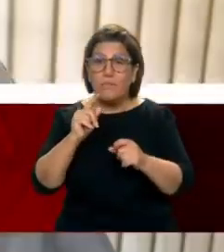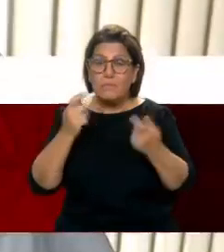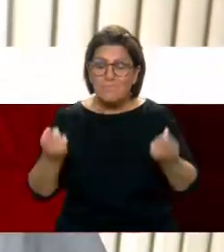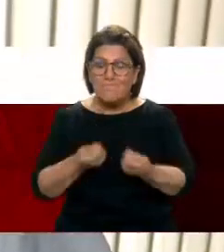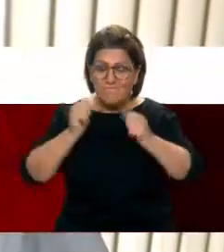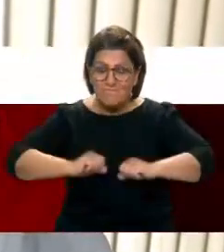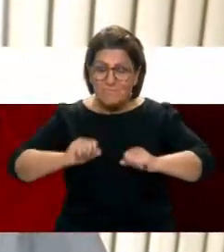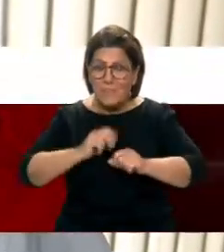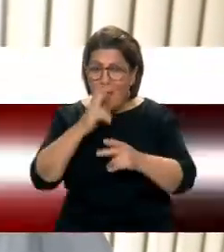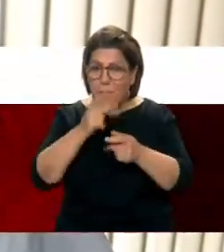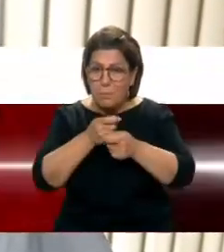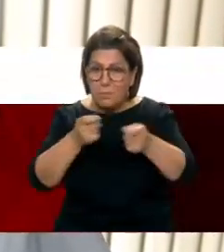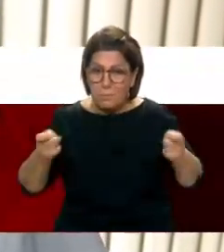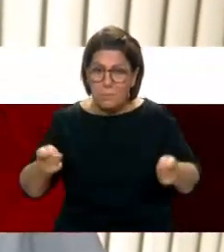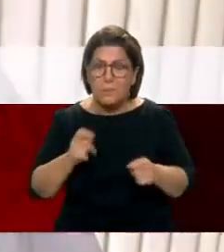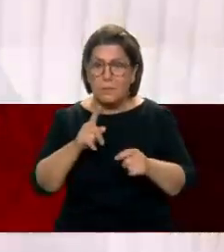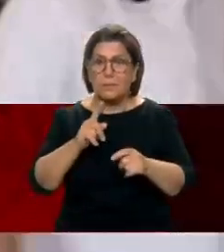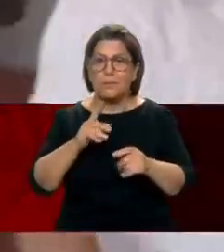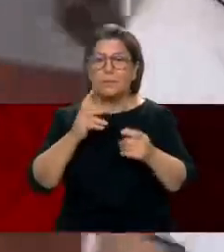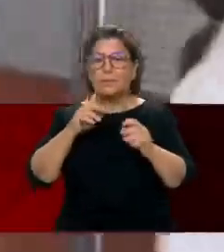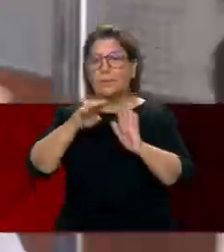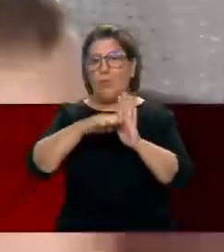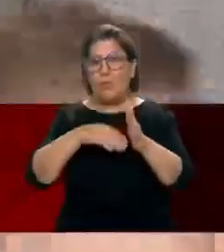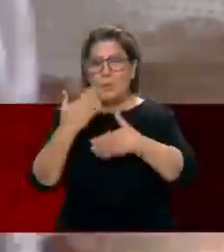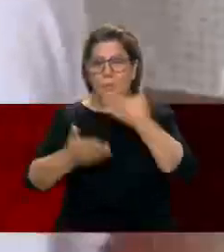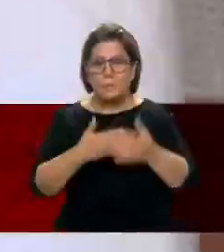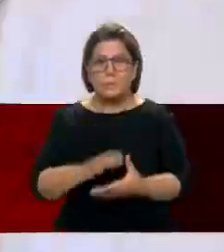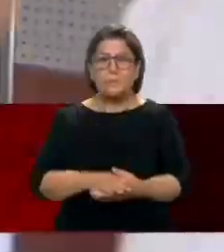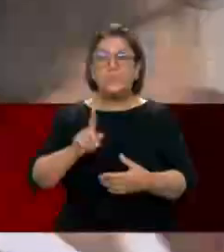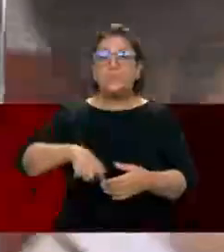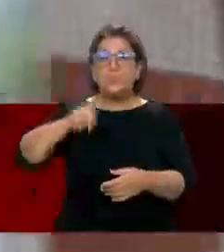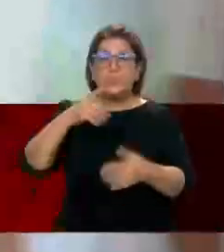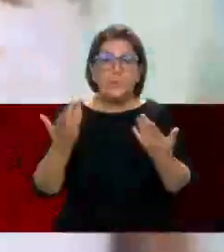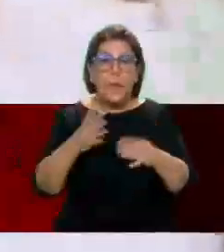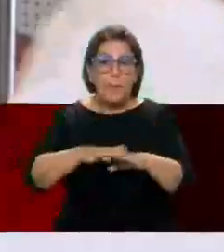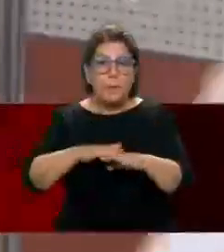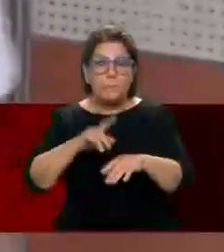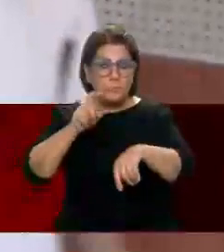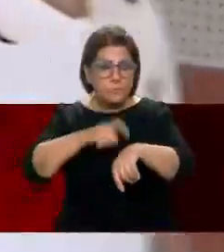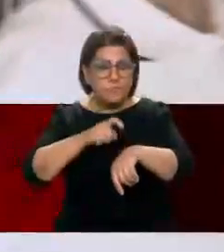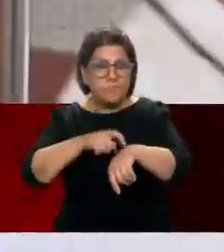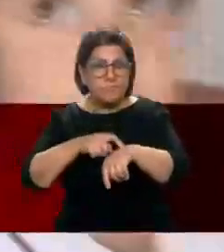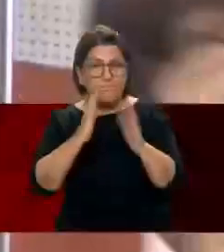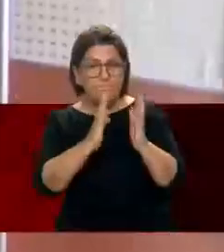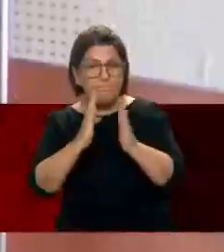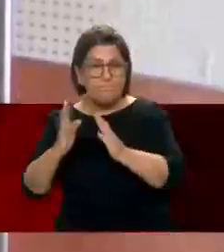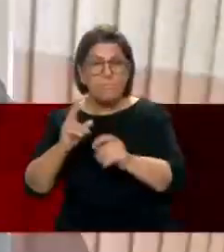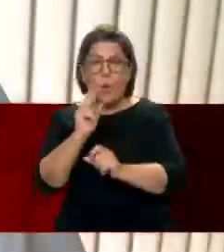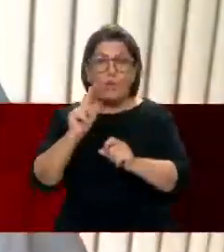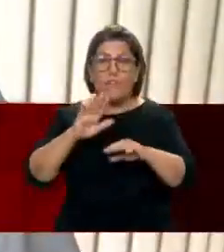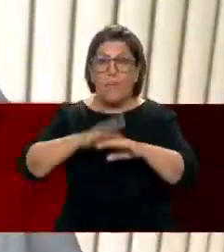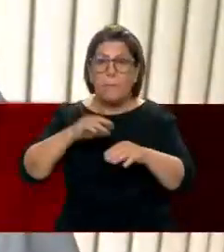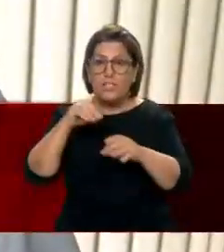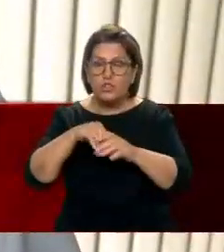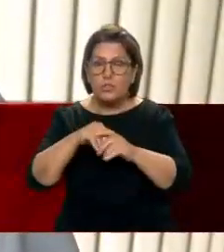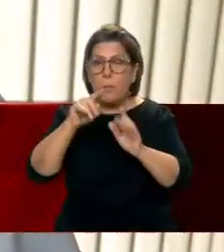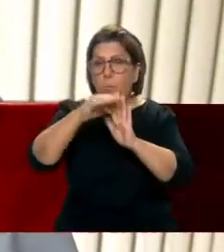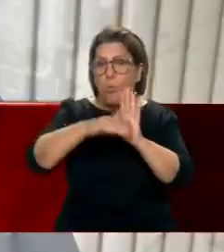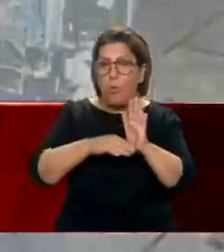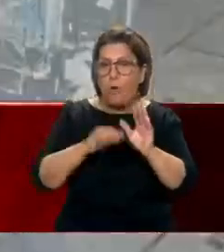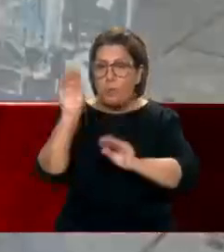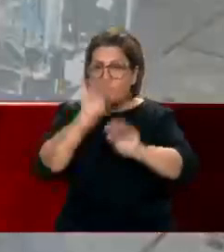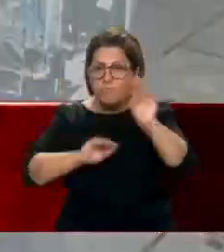diyorlar. Öncelikle rutin belirlememiz gerekiyor. Çocuklar aslında rutini severler. Bu yüzden rutin saatlerde ödev yapmaları için bir program